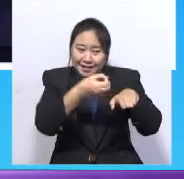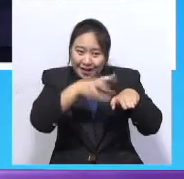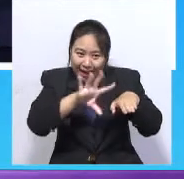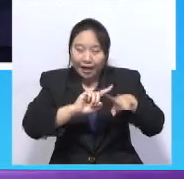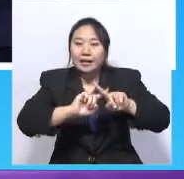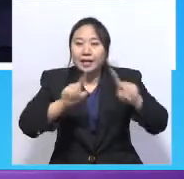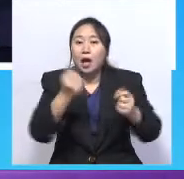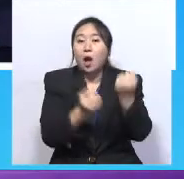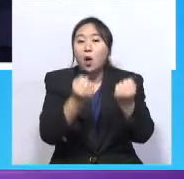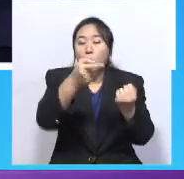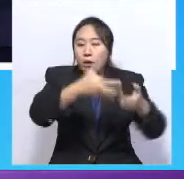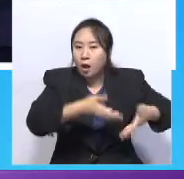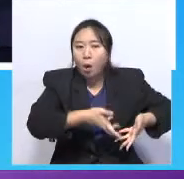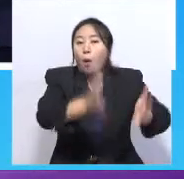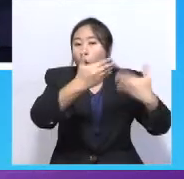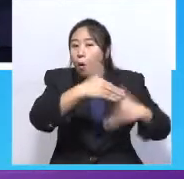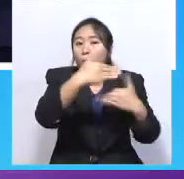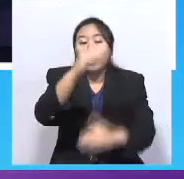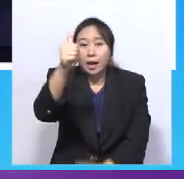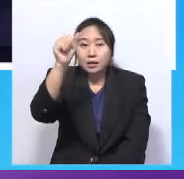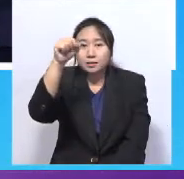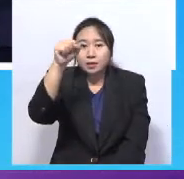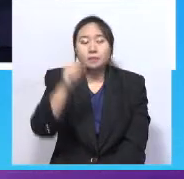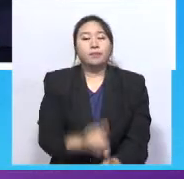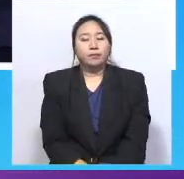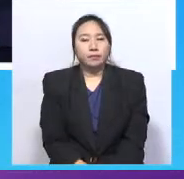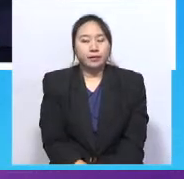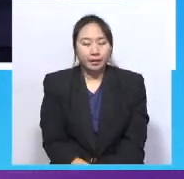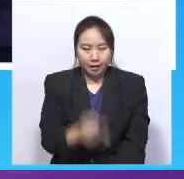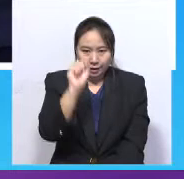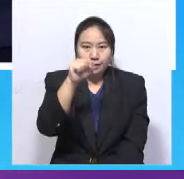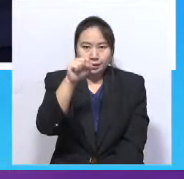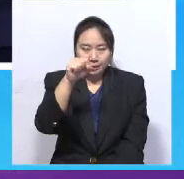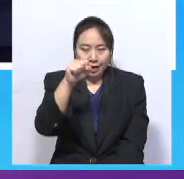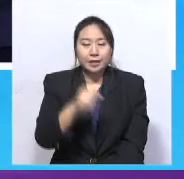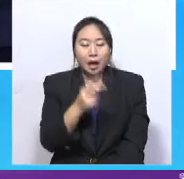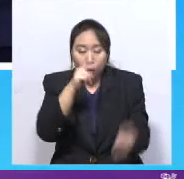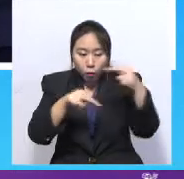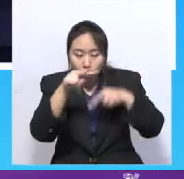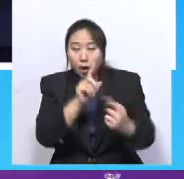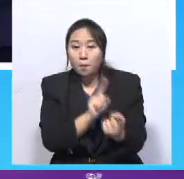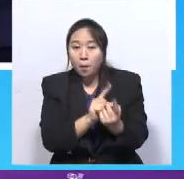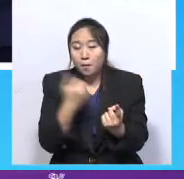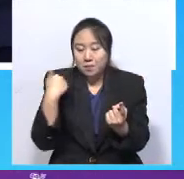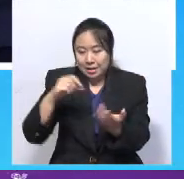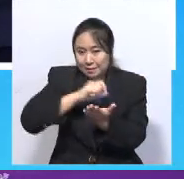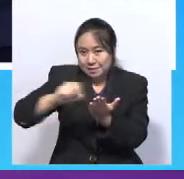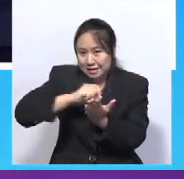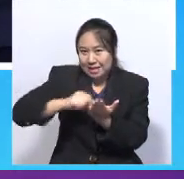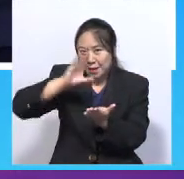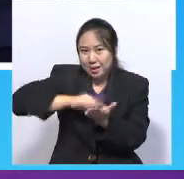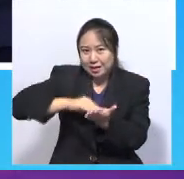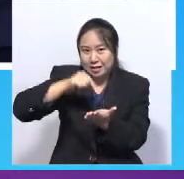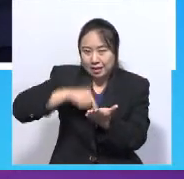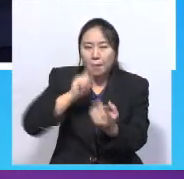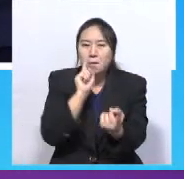ครับ ใช่ครับก็คือรถเนี่ยเสียหายก็ที่เขาตรวจพบในมีการบันทึกกันไว้เนี่ยจะเป็นตรวจพบบริเว